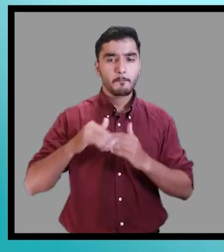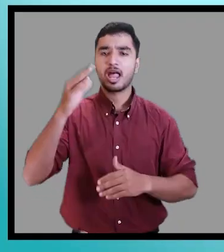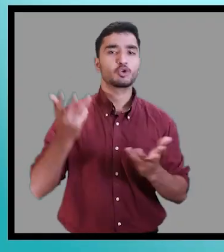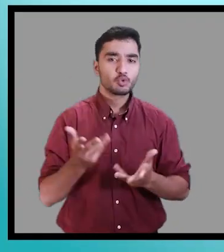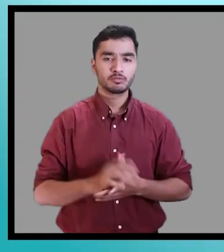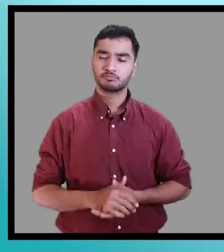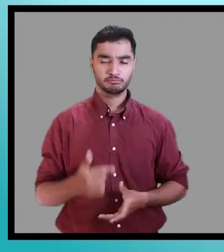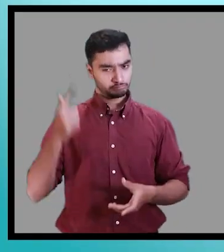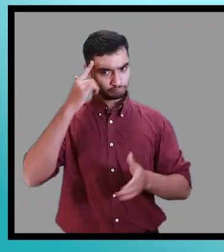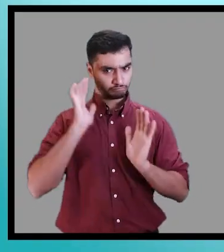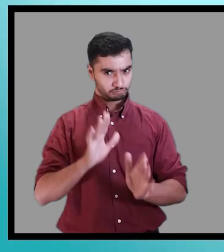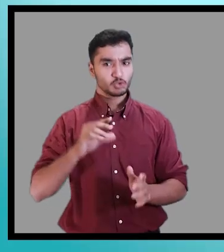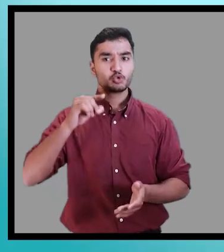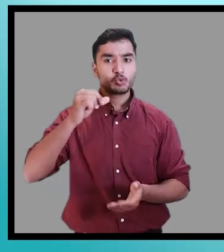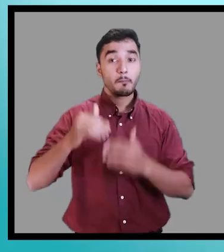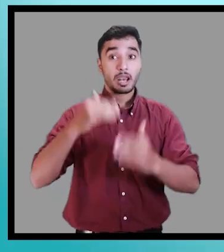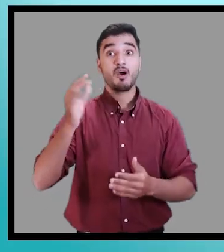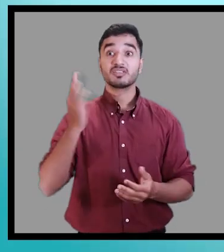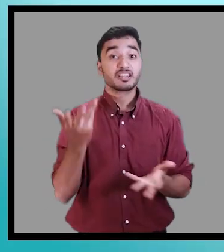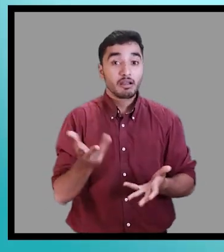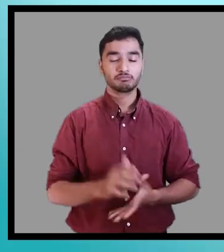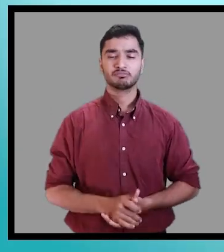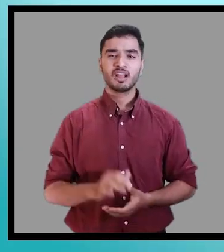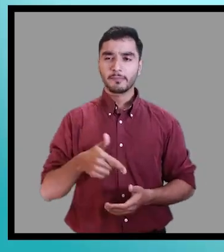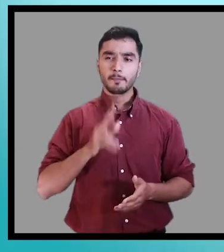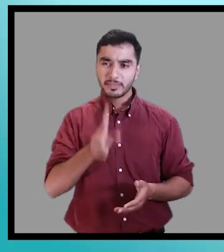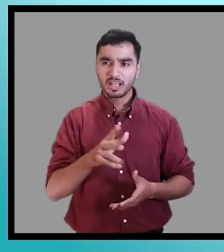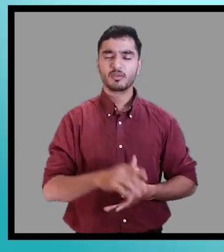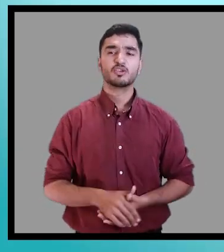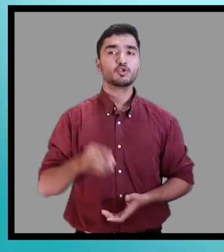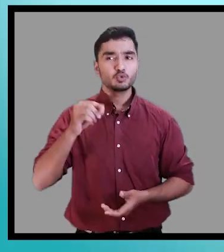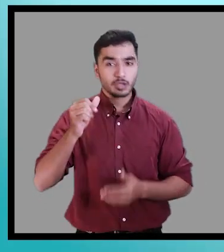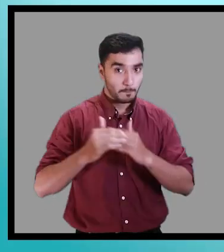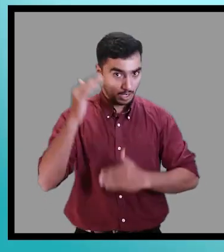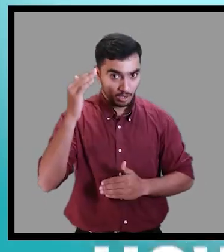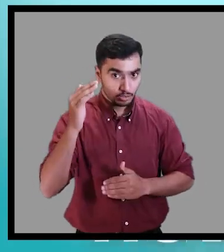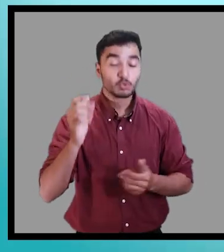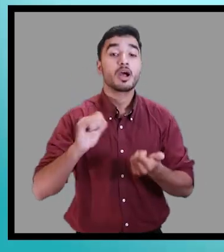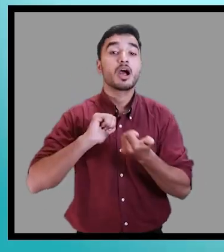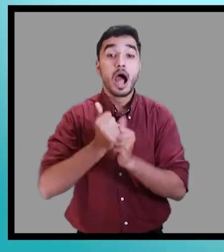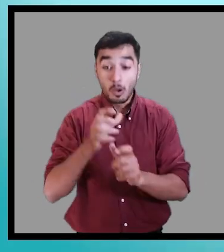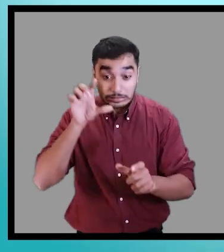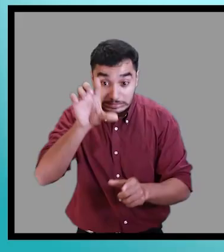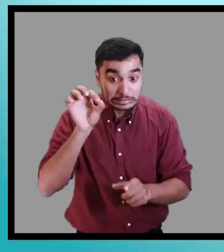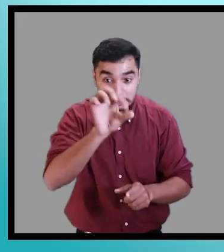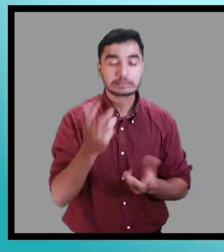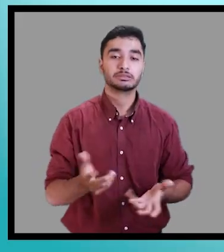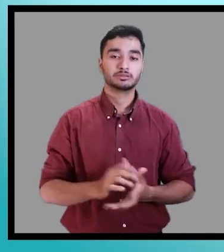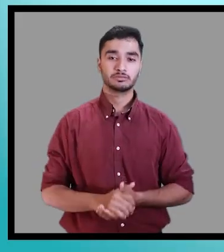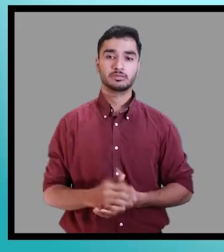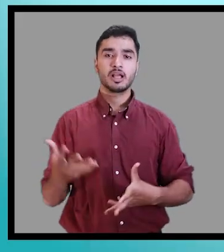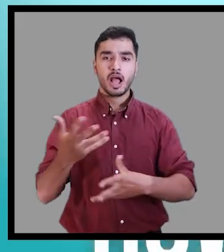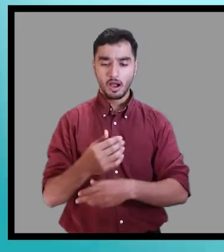बढ़ती क्यों है, हमें ये भी पता चल गया कि शुगर बढ़ने से होता क्या क्या है। लेकिन अब ये जान लेते हैं कि अगर शुगर बढ़ जाए तो उसको कैसे डिटेक्ट किया जाता है। कौन